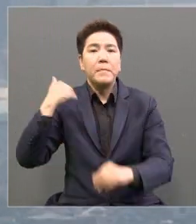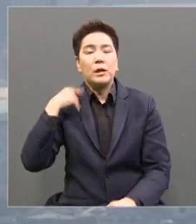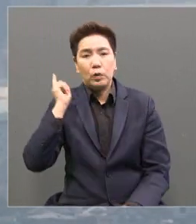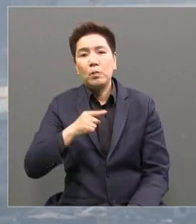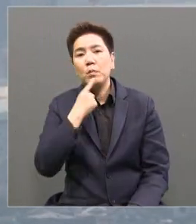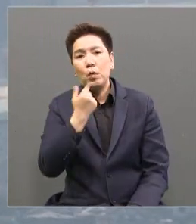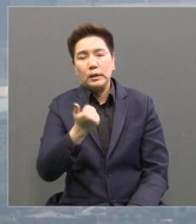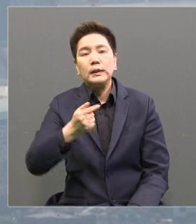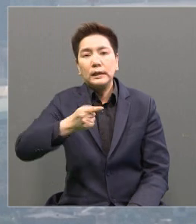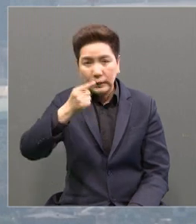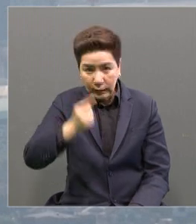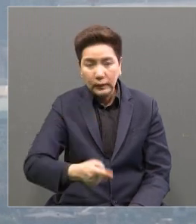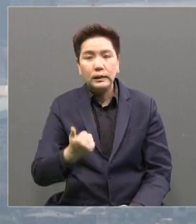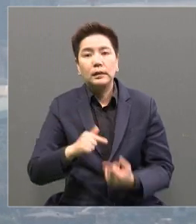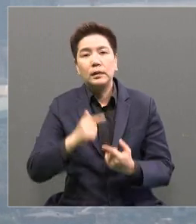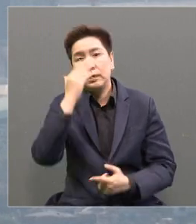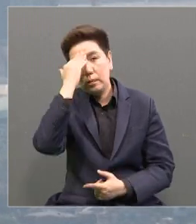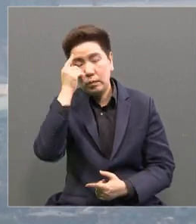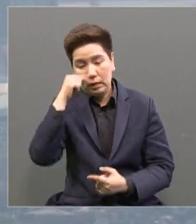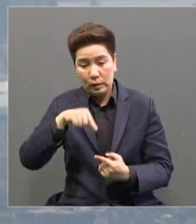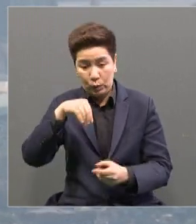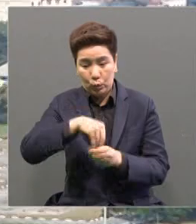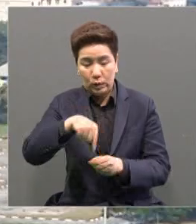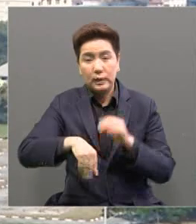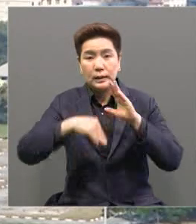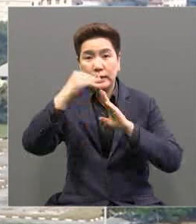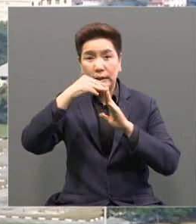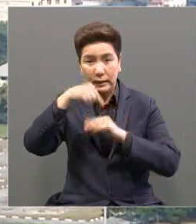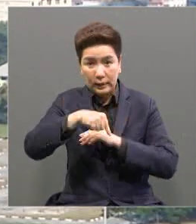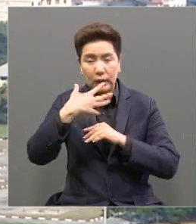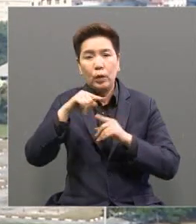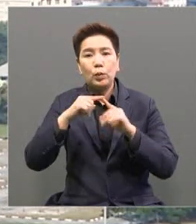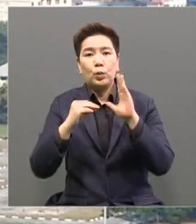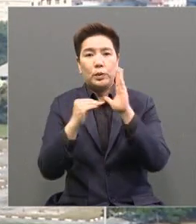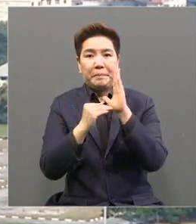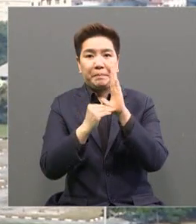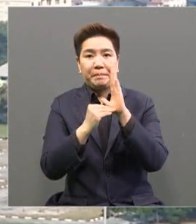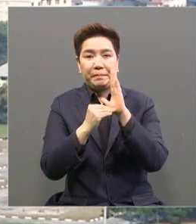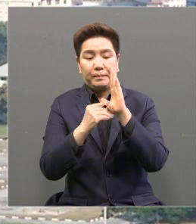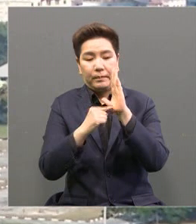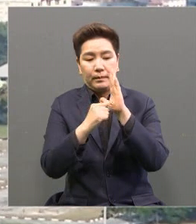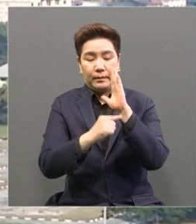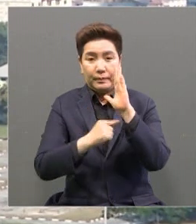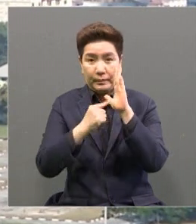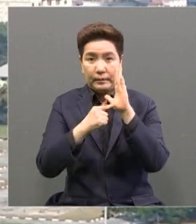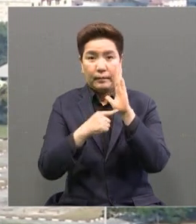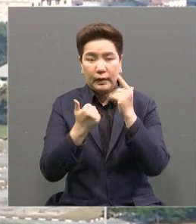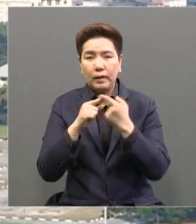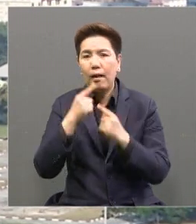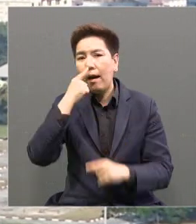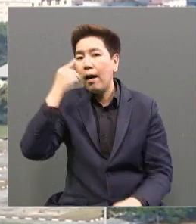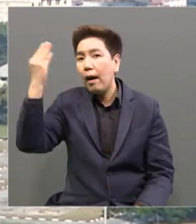ก็ต้องบอกว่ามันเป็นความจริงอ่ะคุณผู้ชมซึ่งนอกจากในพื้นที่บริเวณภาคเหนือแล้วอย่างกรุงเทพมหานครและปริมณฑลเอง